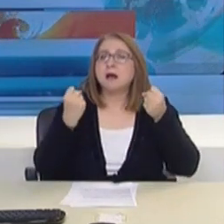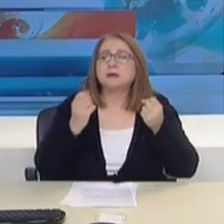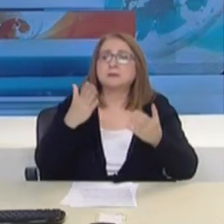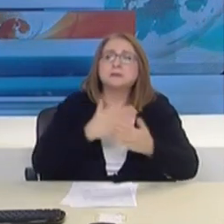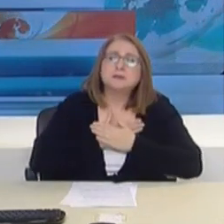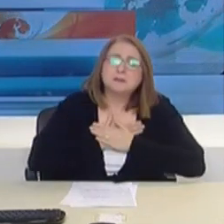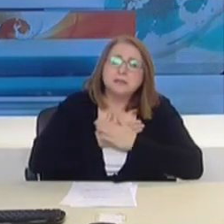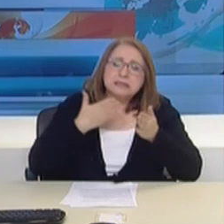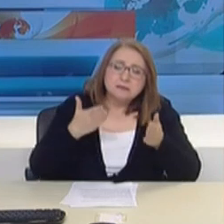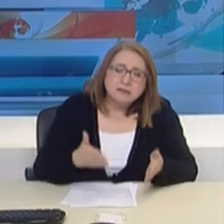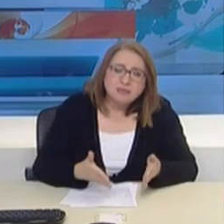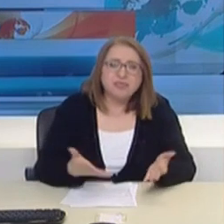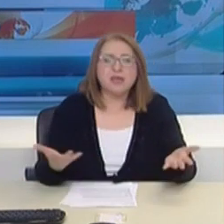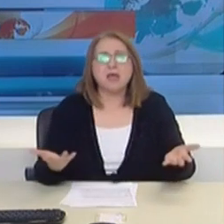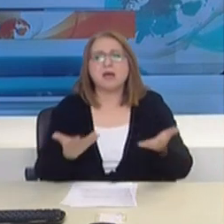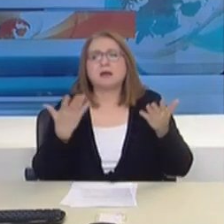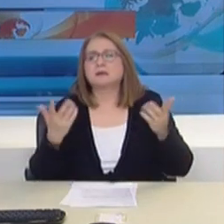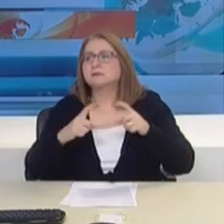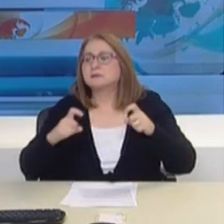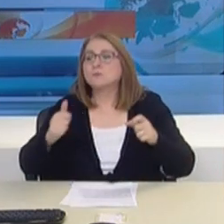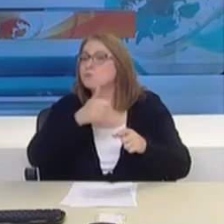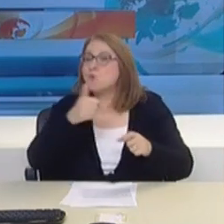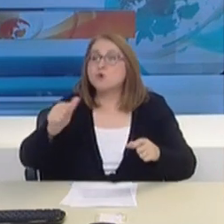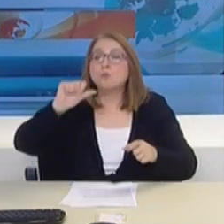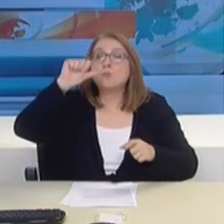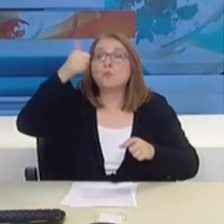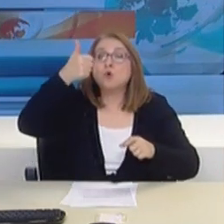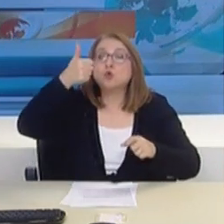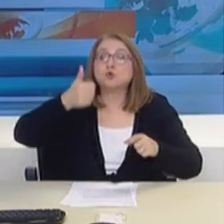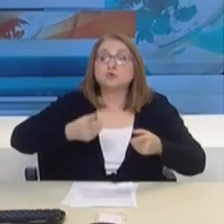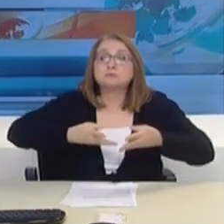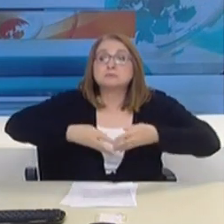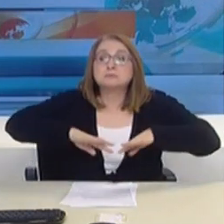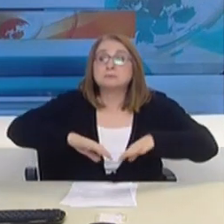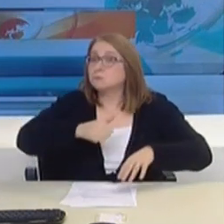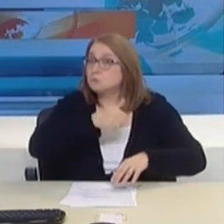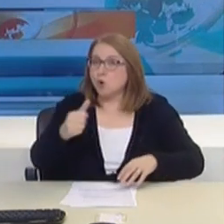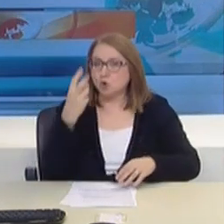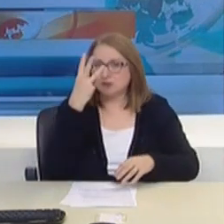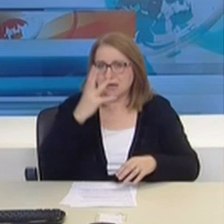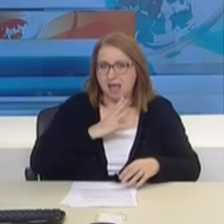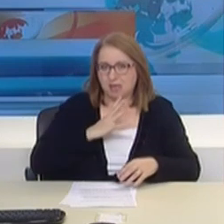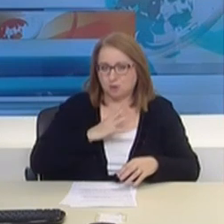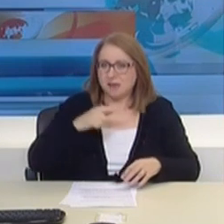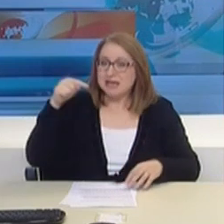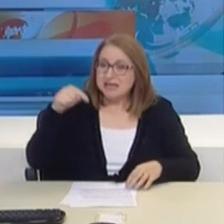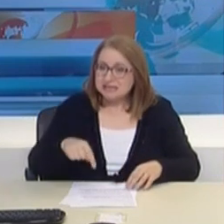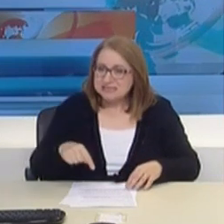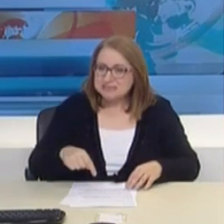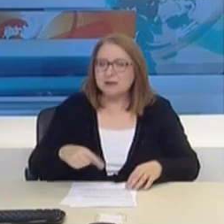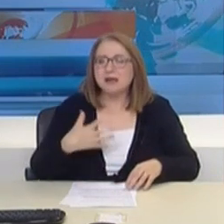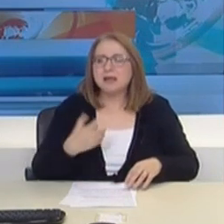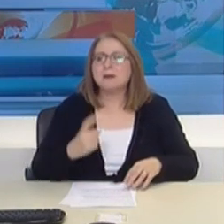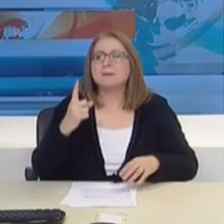εξαίρεση συνύπαρξη συγγενών πρώτου βαθμού έως 3 επιβάτες. Σήμερα είχαμε να αντιμετωπίσουμε μία τελετή